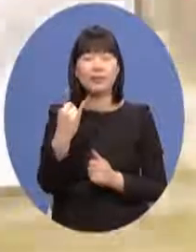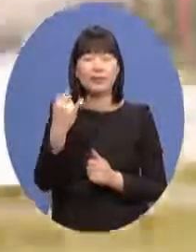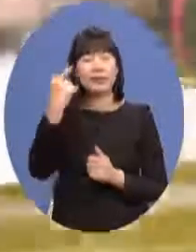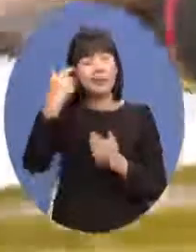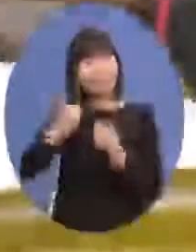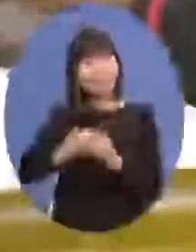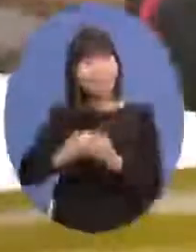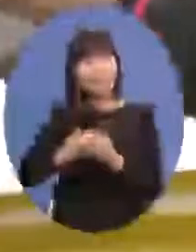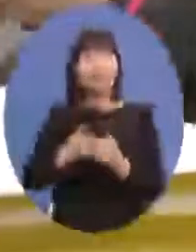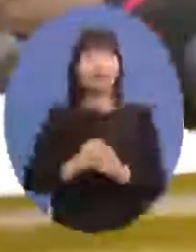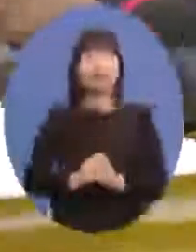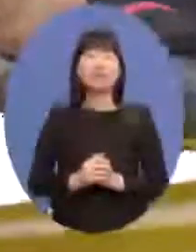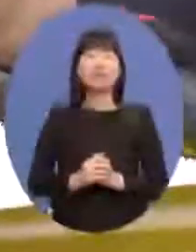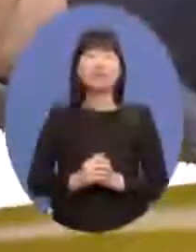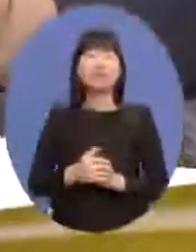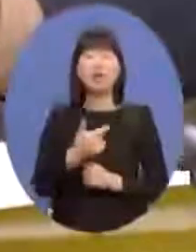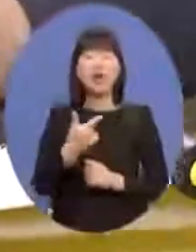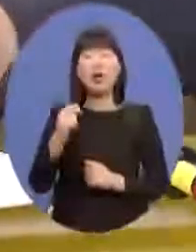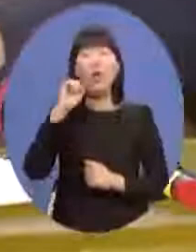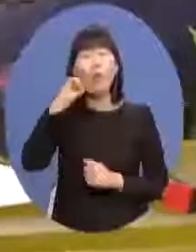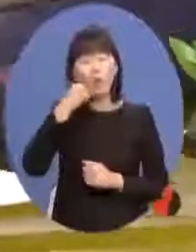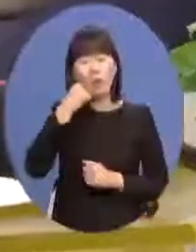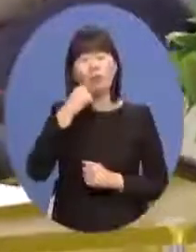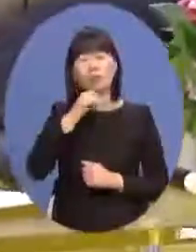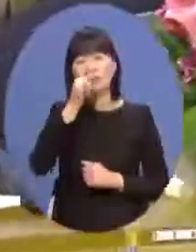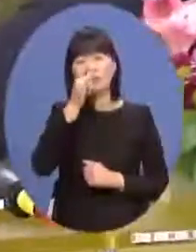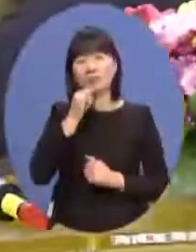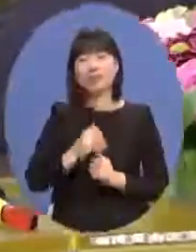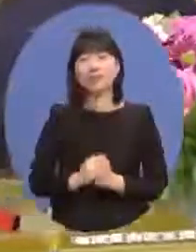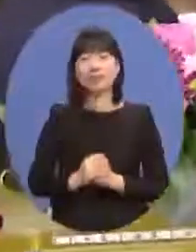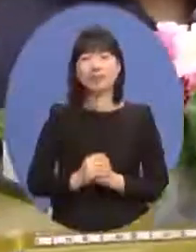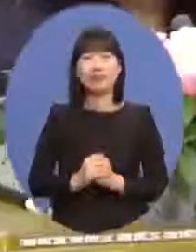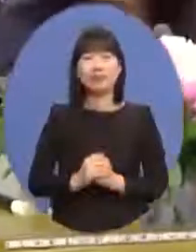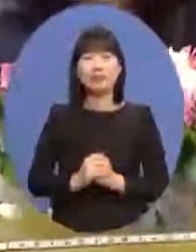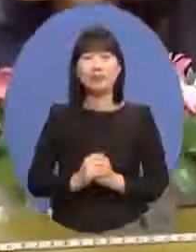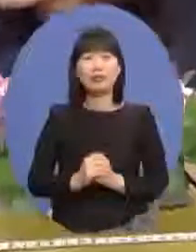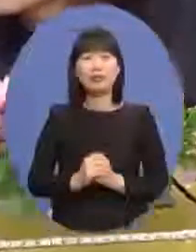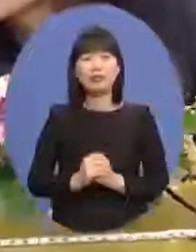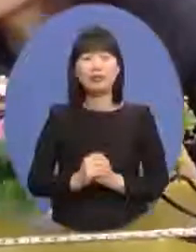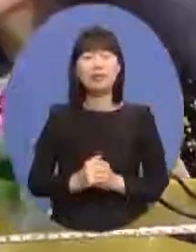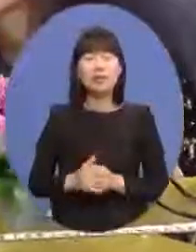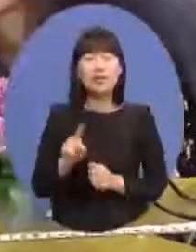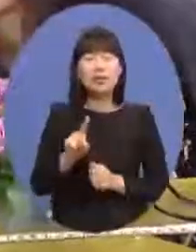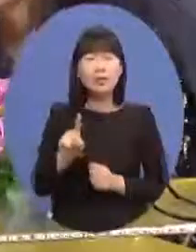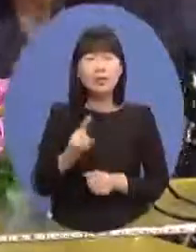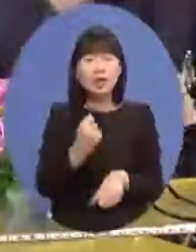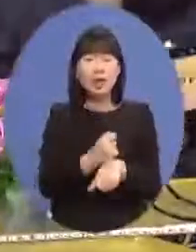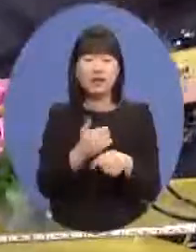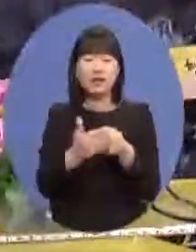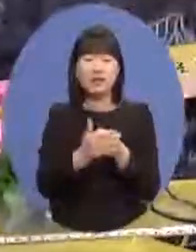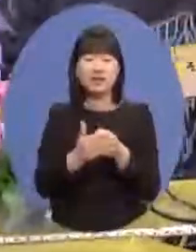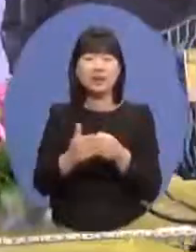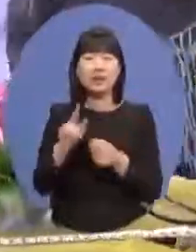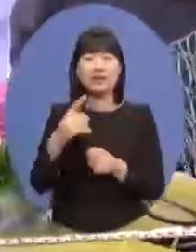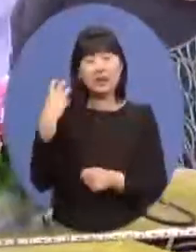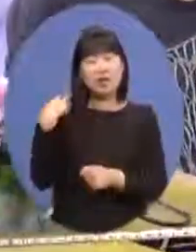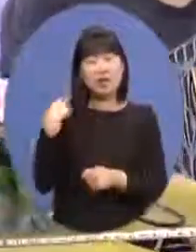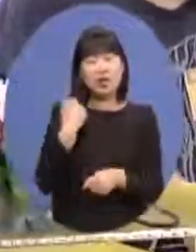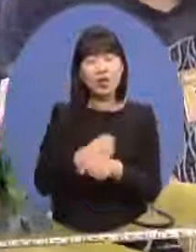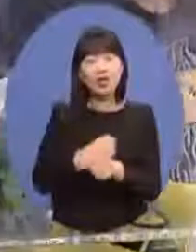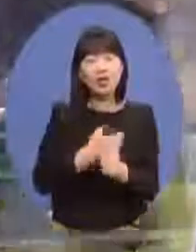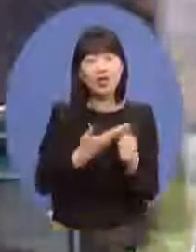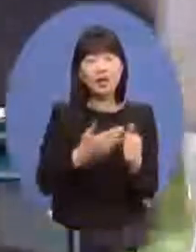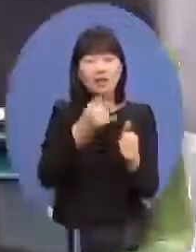아, 굉장히 어렵습니다. 자, 뭐를 하기 때문에 어떤 역할을 해줘야